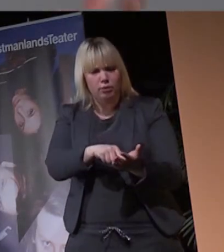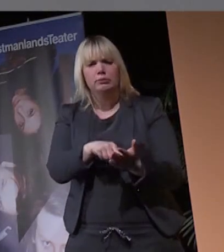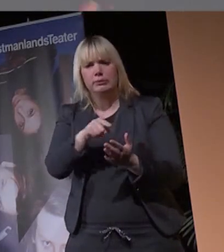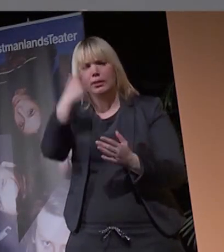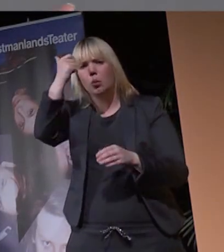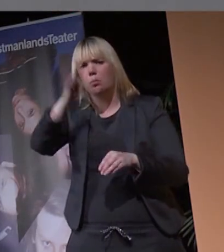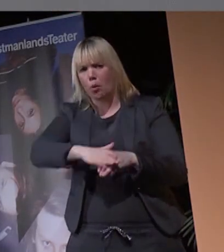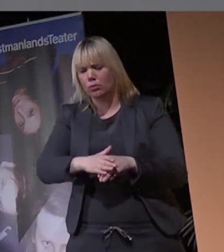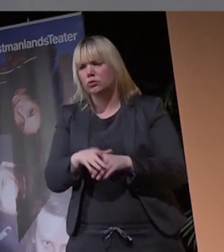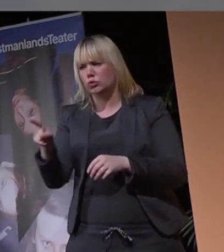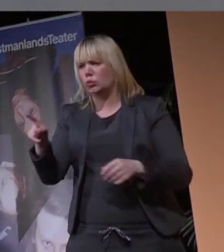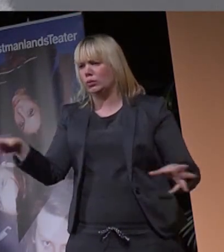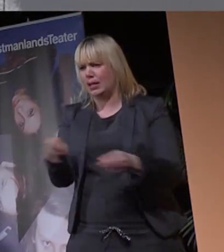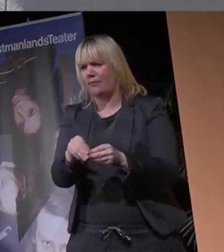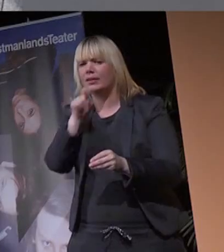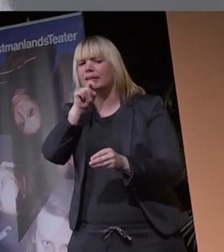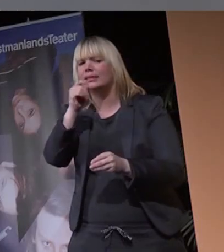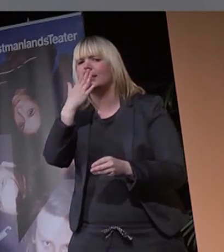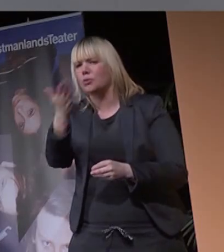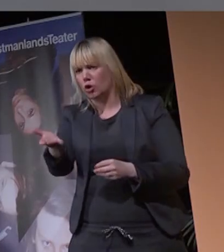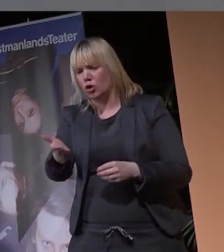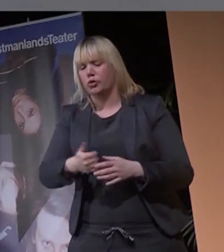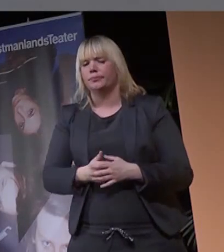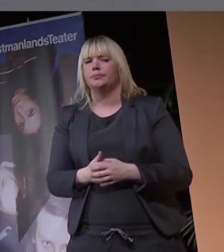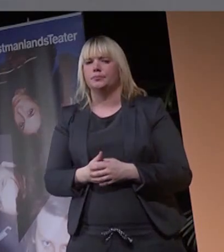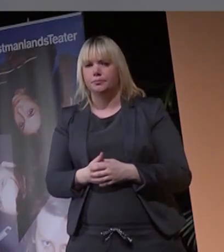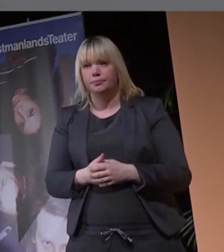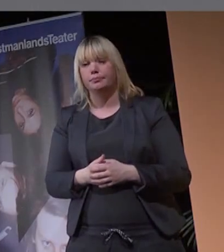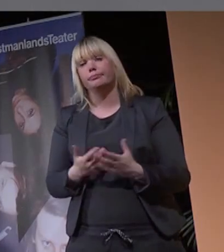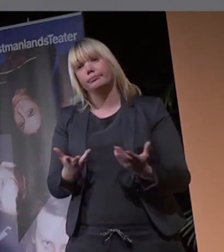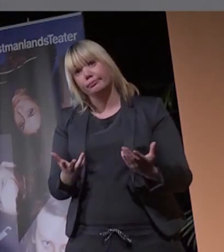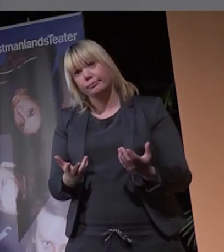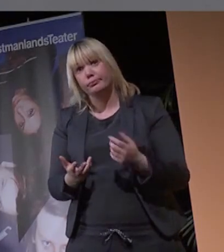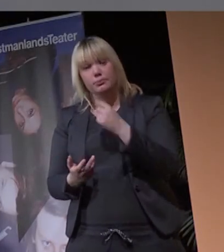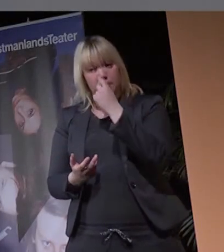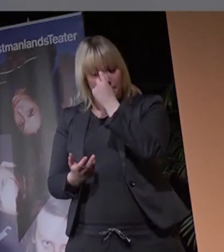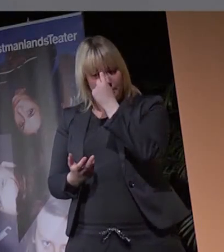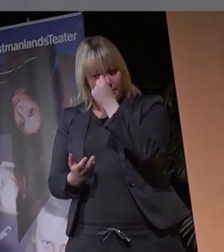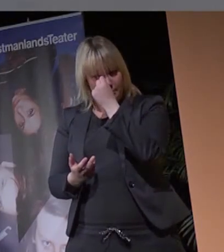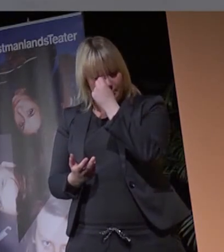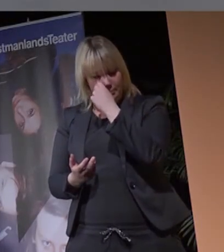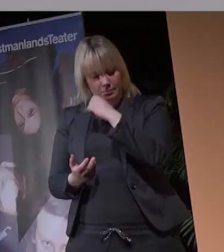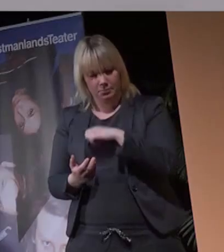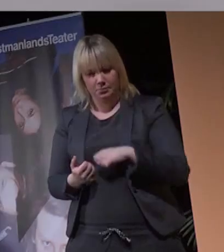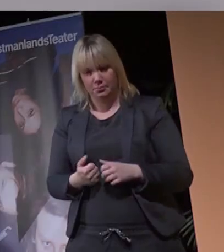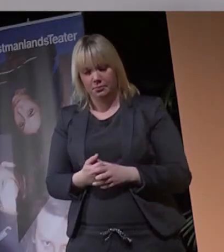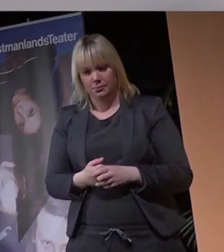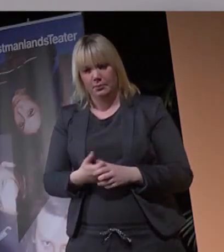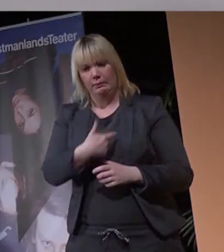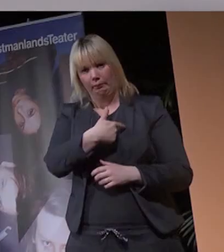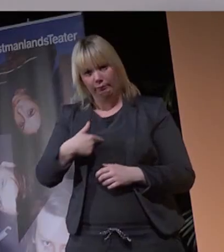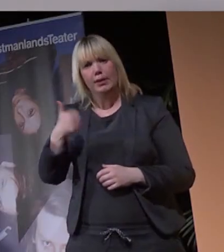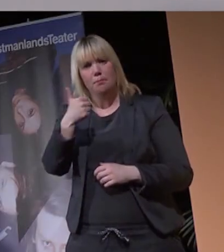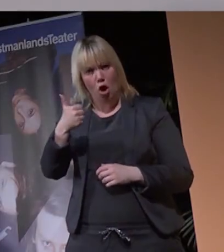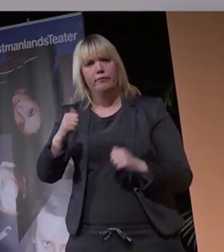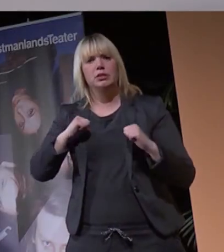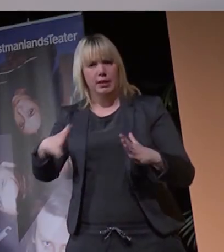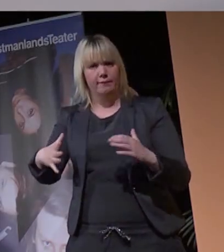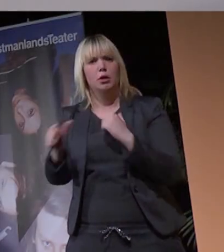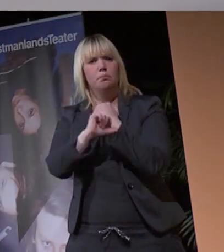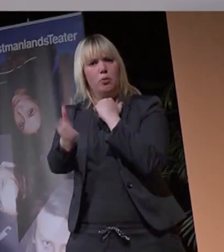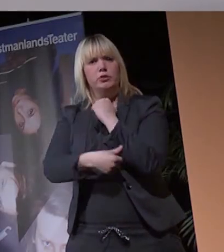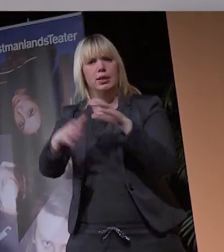du sammanfattar ju den kritiken väl. Och där blir det ju helt enkelt att vi, för att det är självklart så att vi behöver professionell scenkonst. Mm.